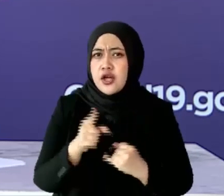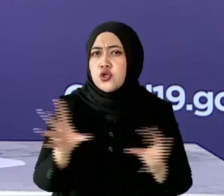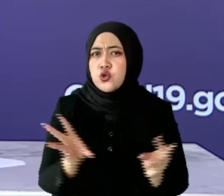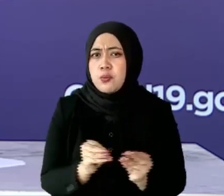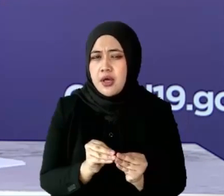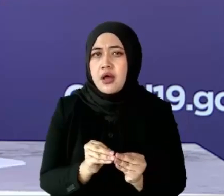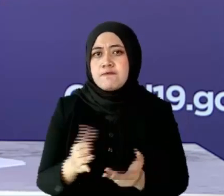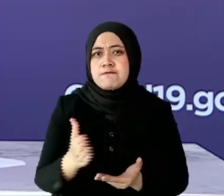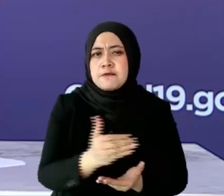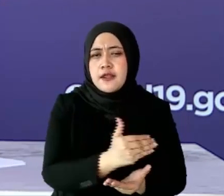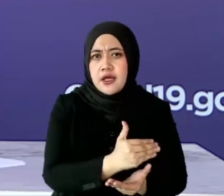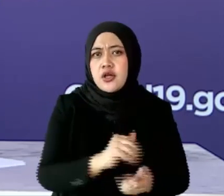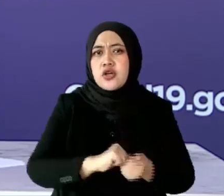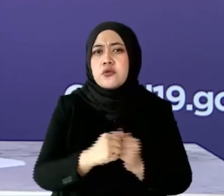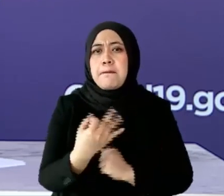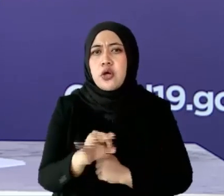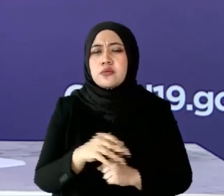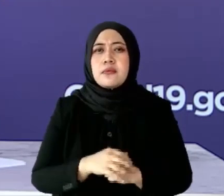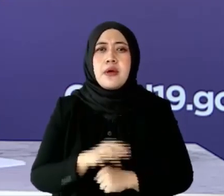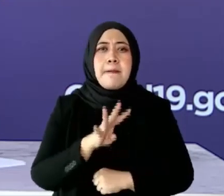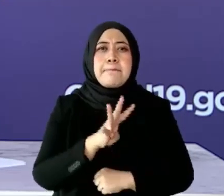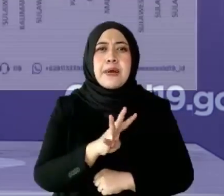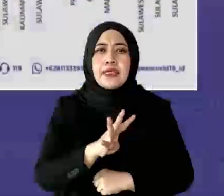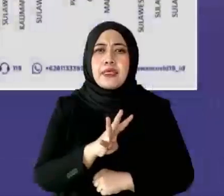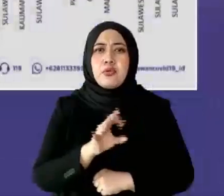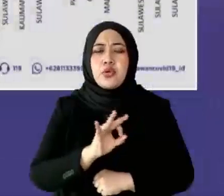terdapat penambahan kasus positif baru sejumlah